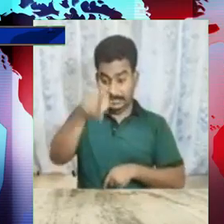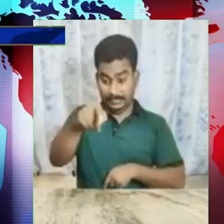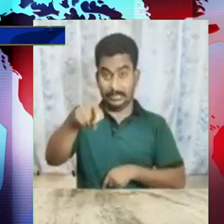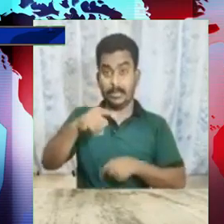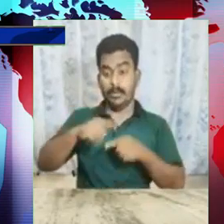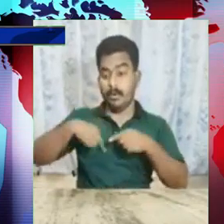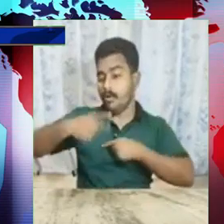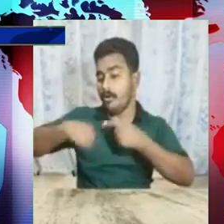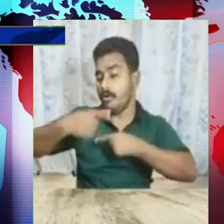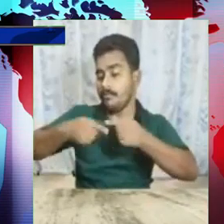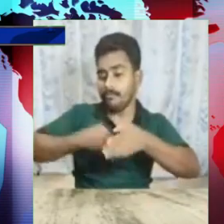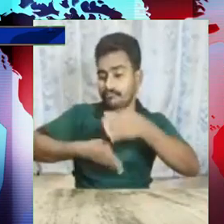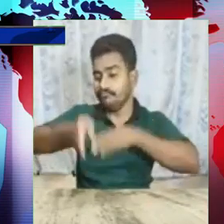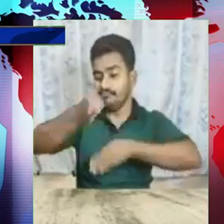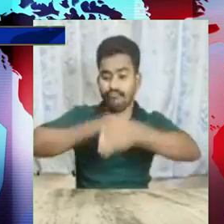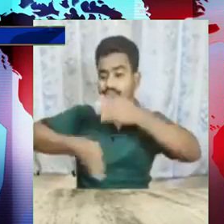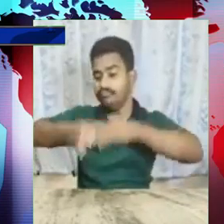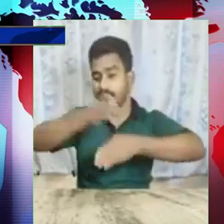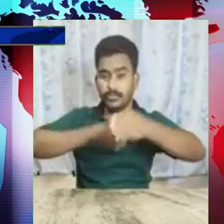വളരെ അത്യാവശ്യമുള്ള